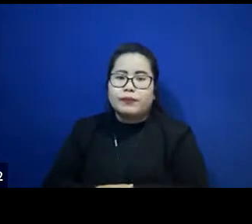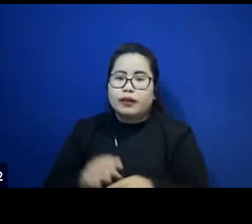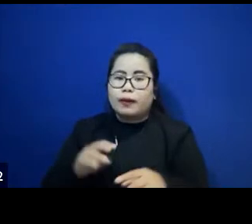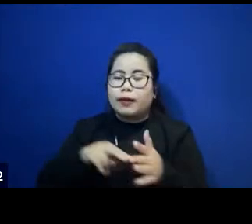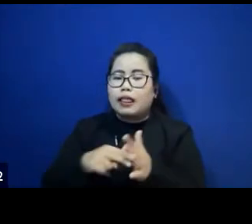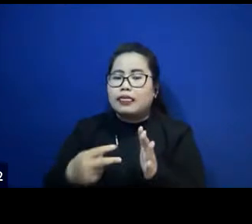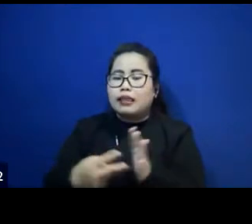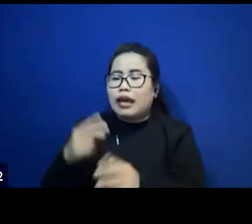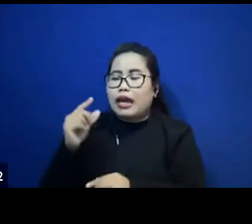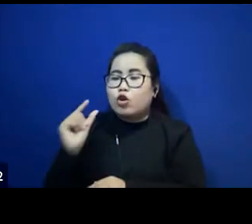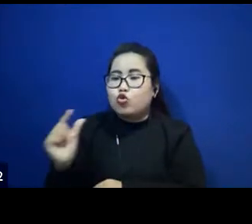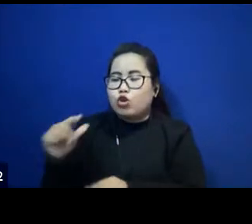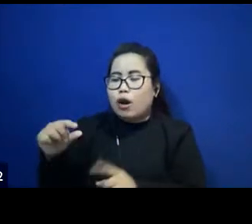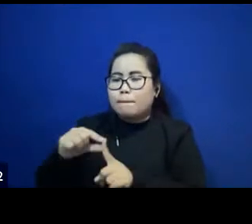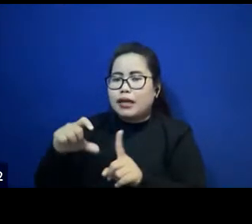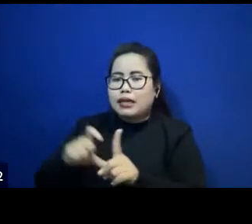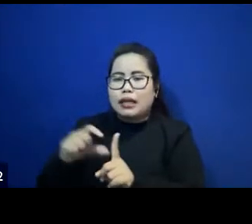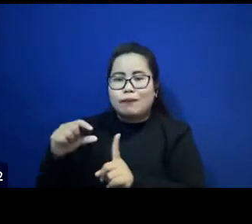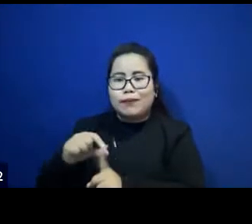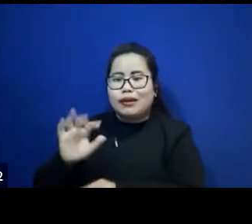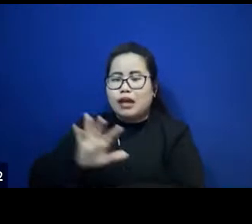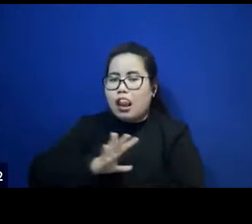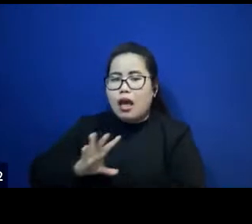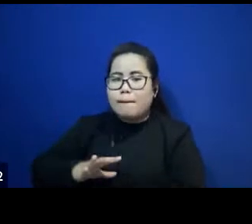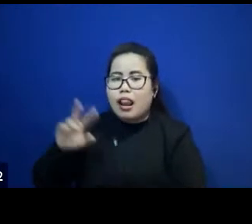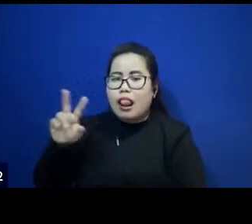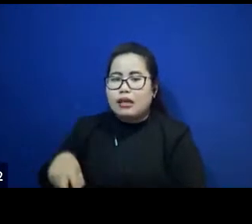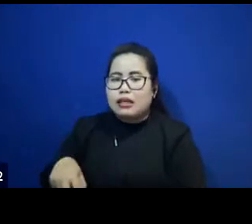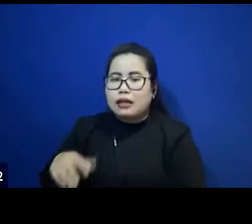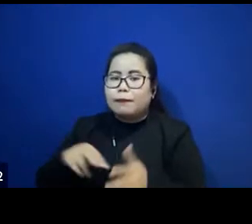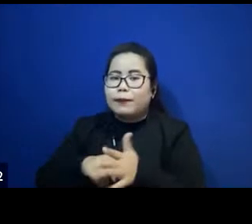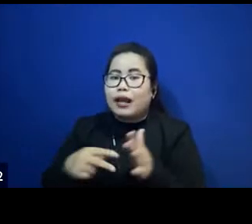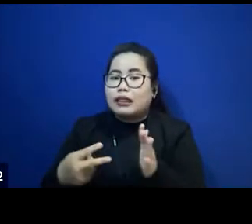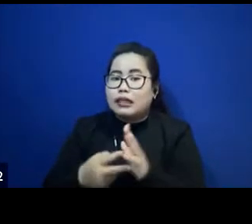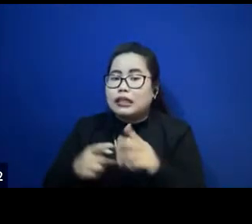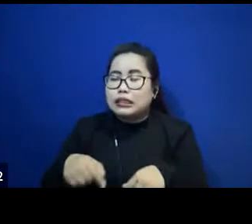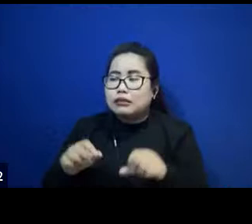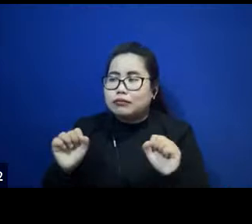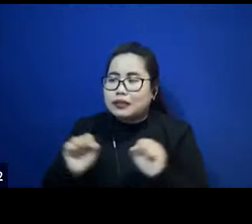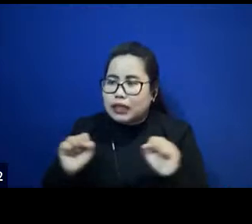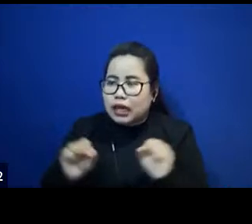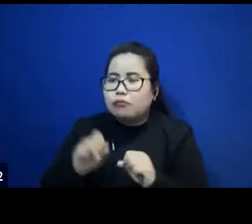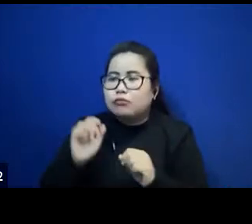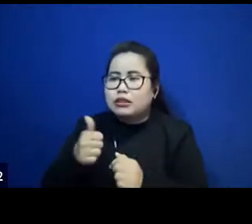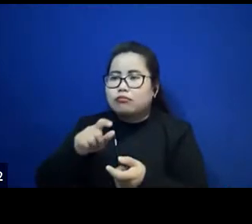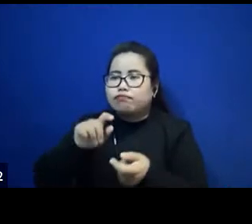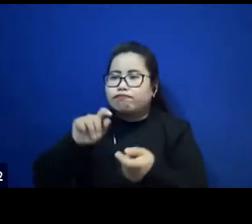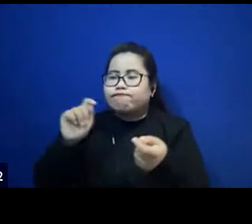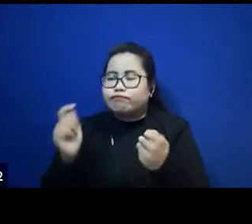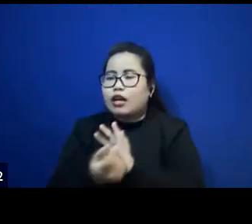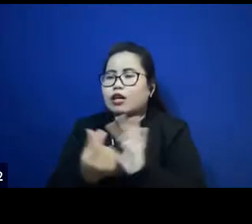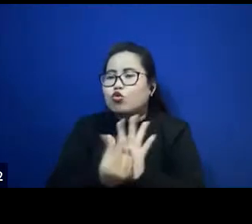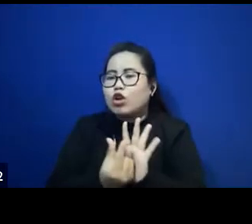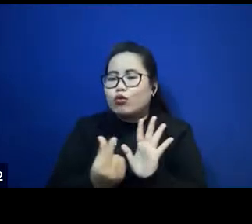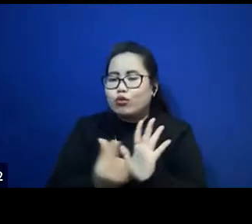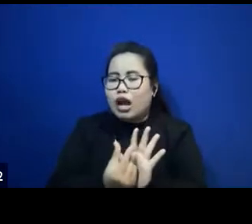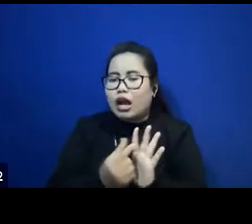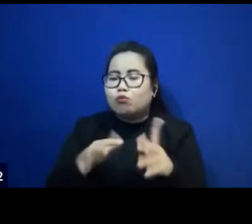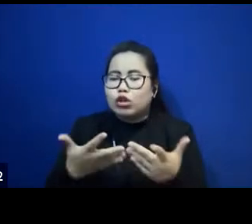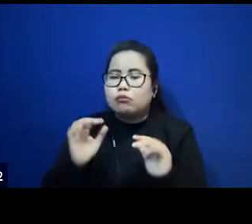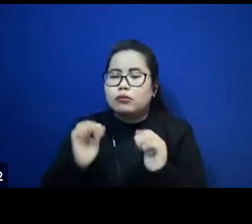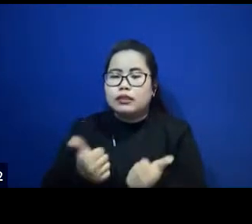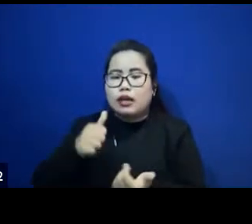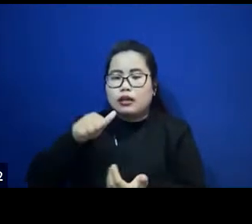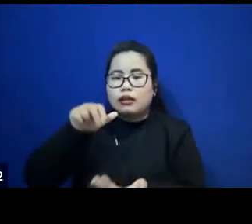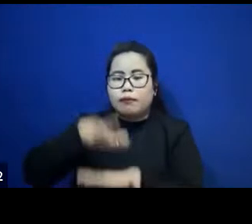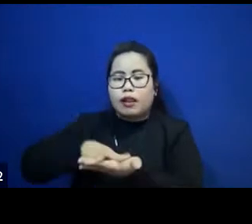rubp ini tidak akan lama lagi akan segera menjadi undang-undang duit ya dan akan segera berlaku